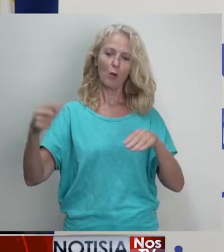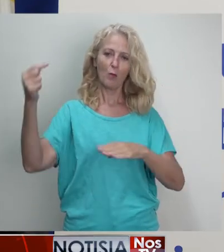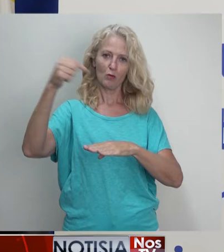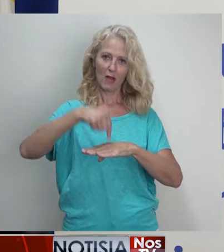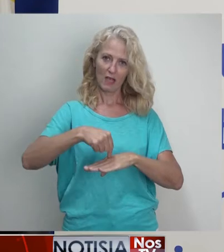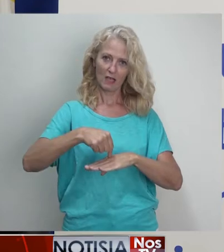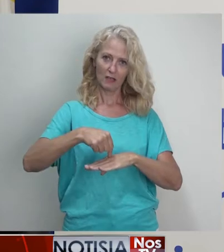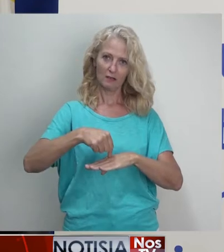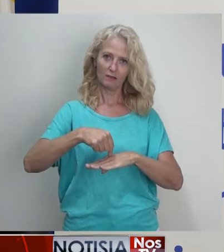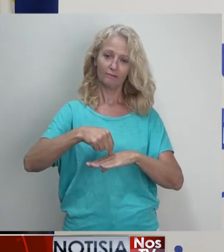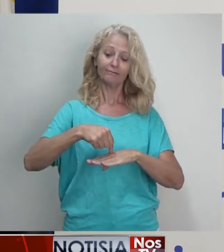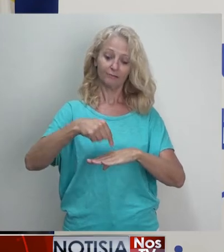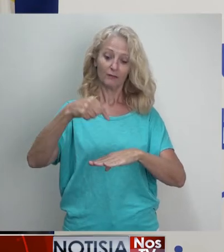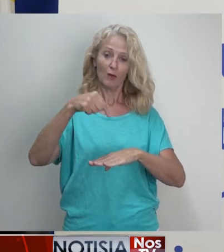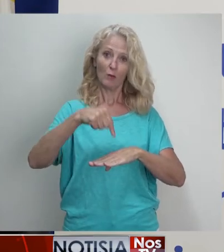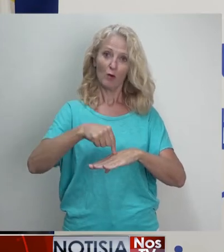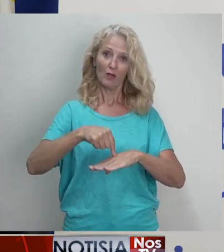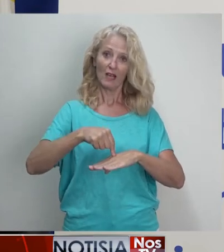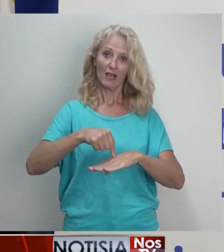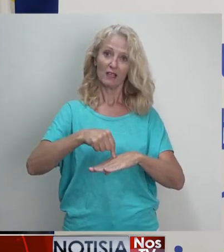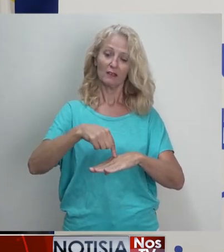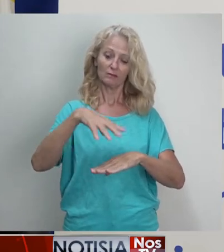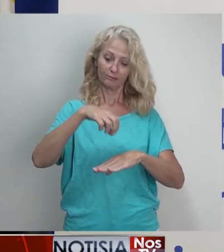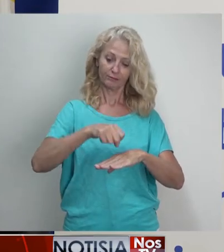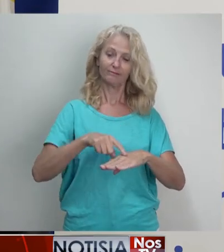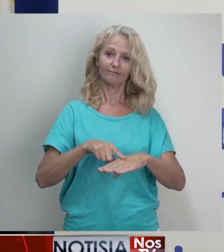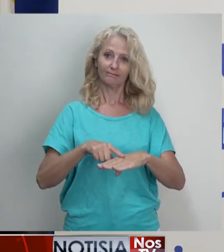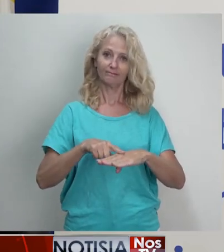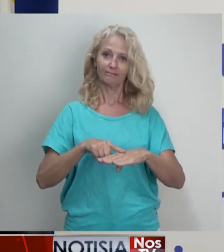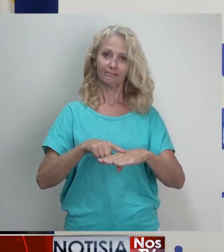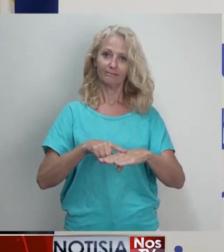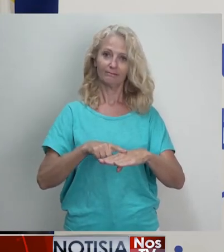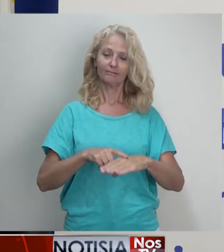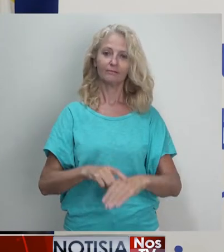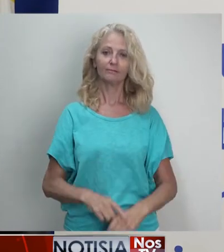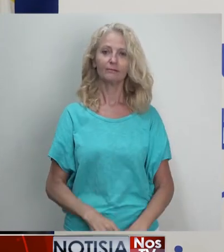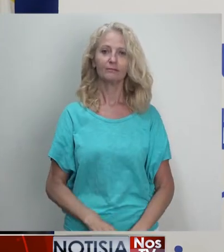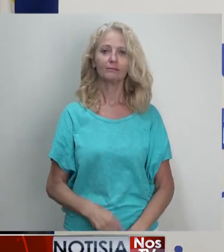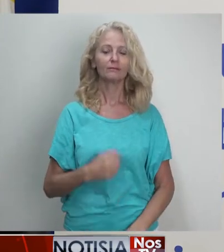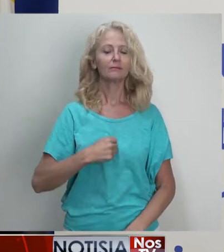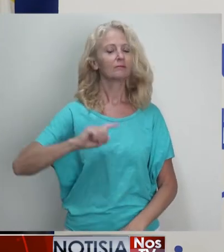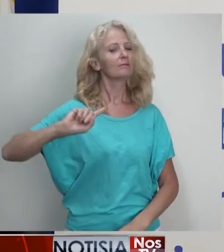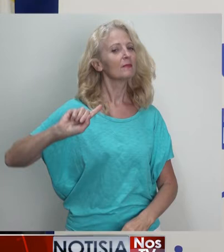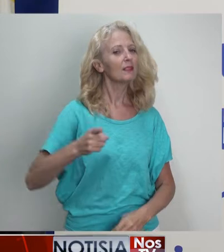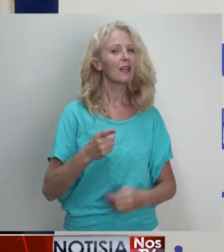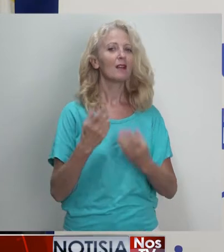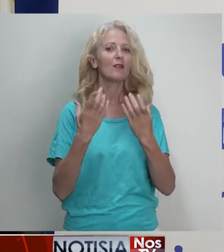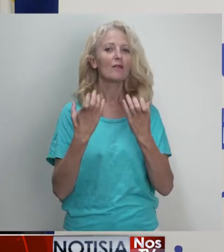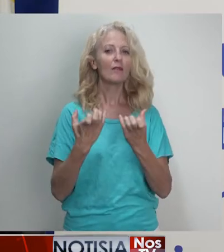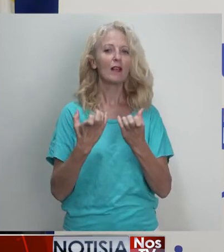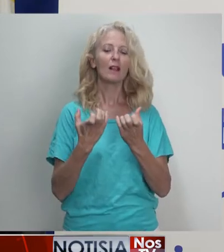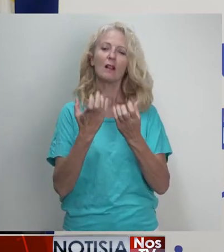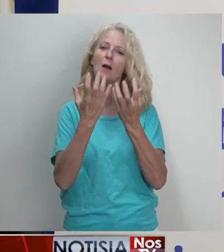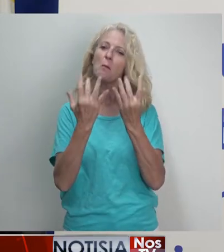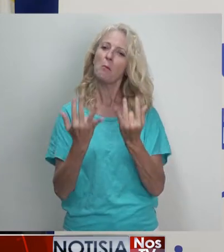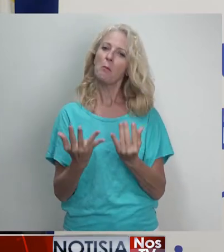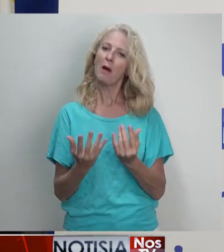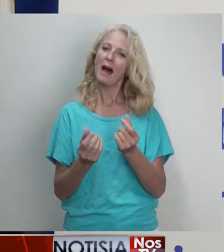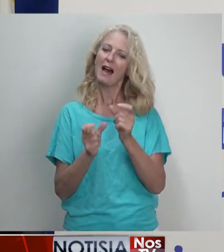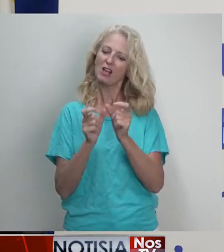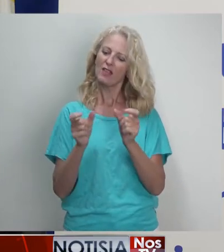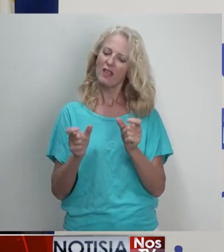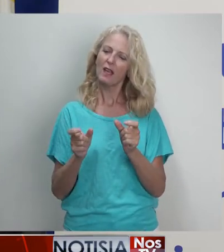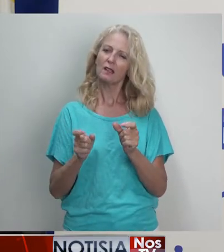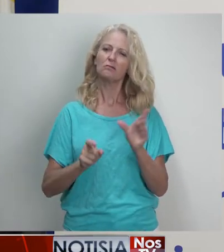aangetroffen op Bonaire dus. Maar ik wil direct daarbij enkele